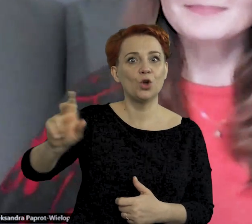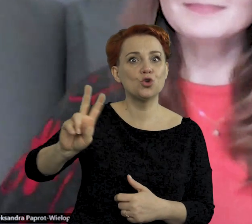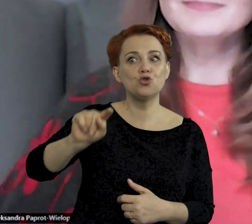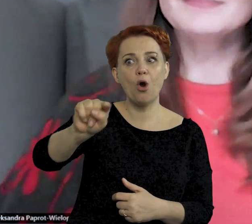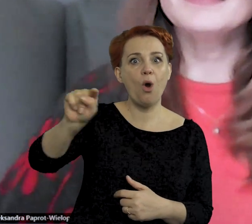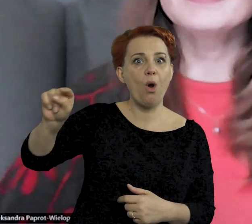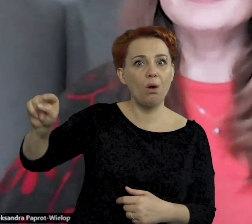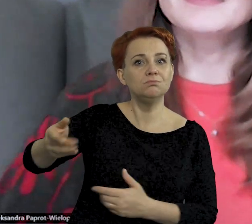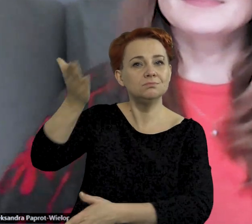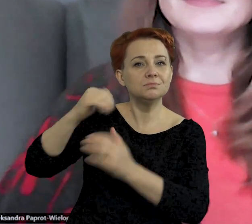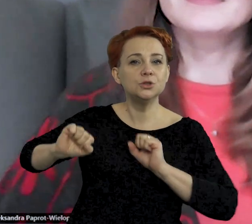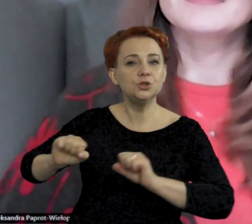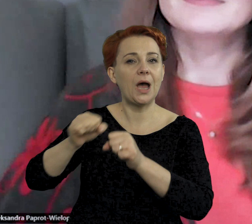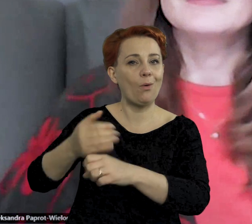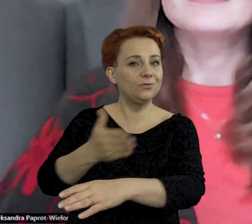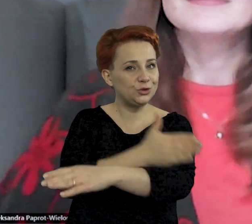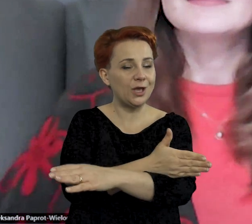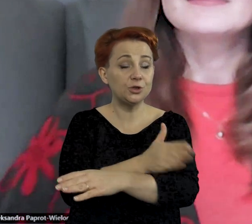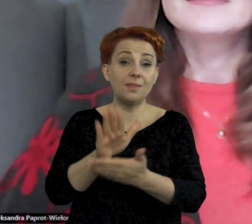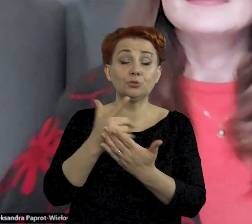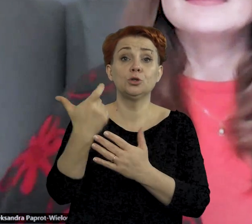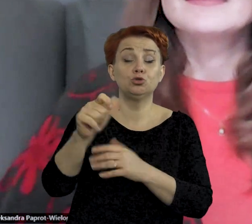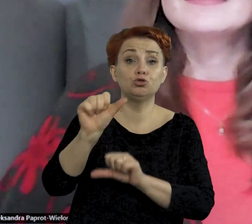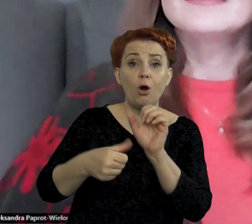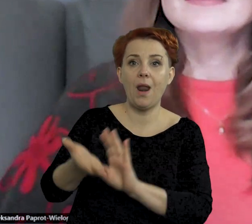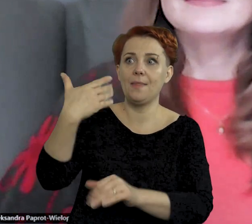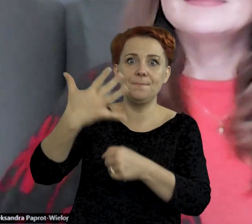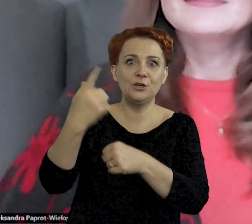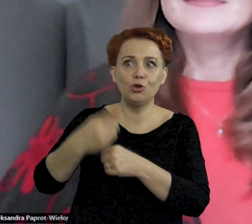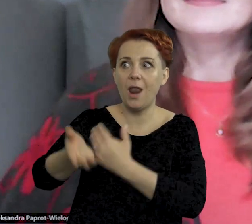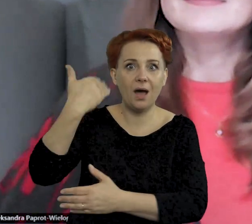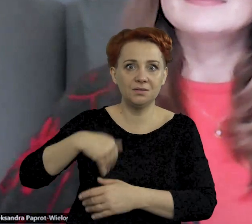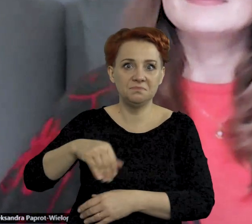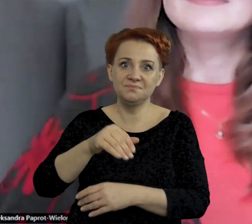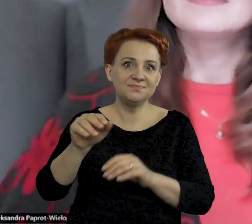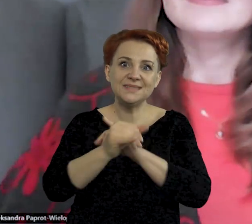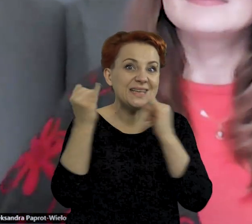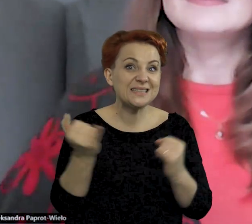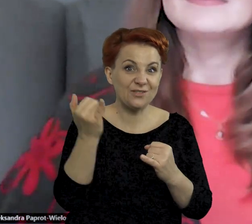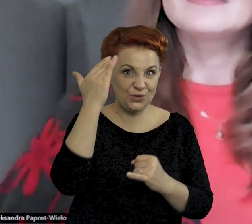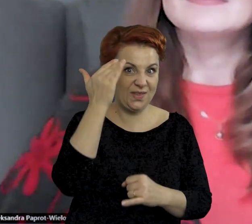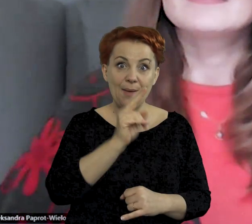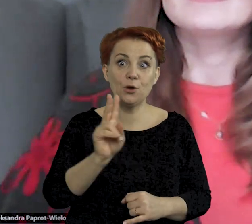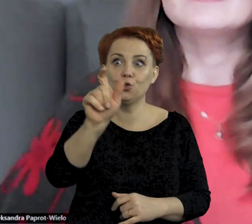które działały przed nami, dajmy na to 100 lat, czy nawet 50 lat temu. Nie zawsze wiemy